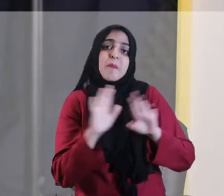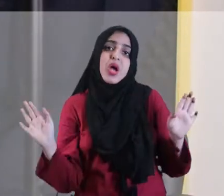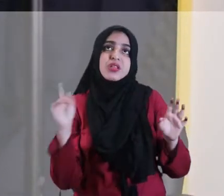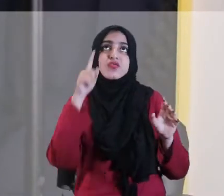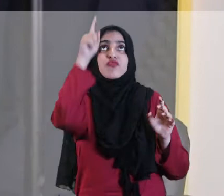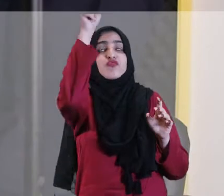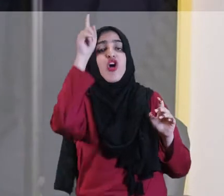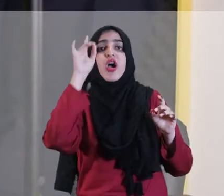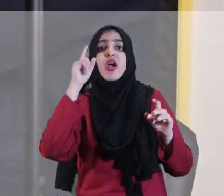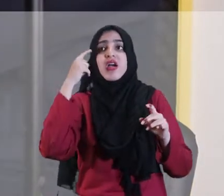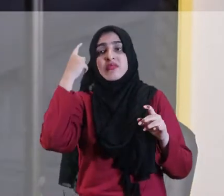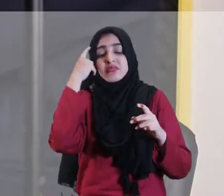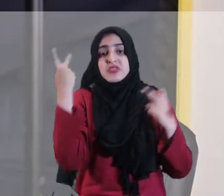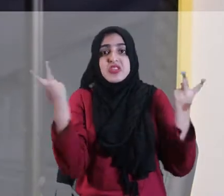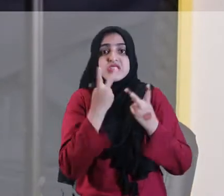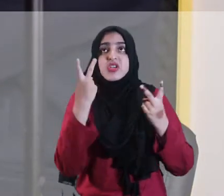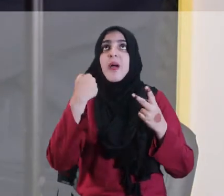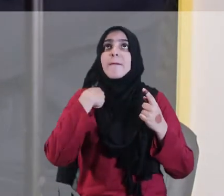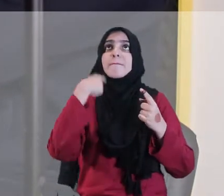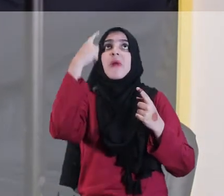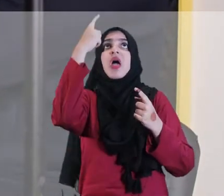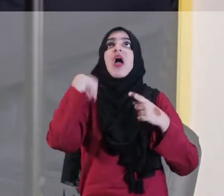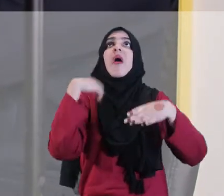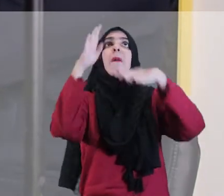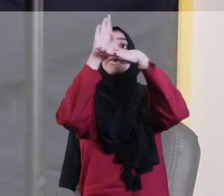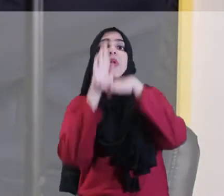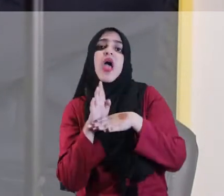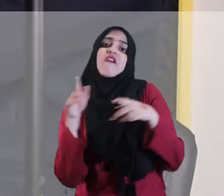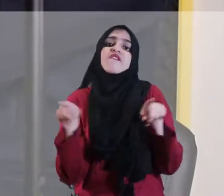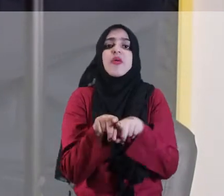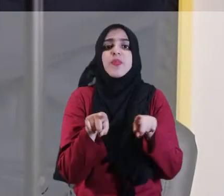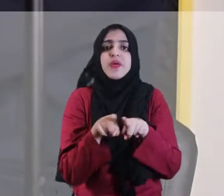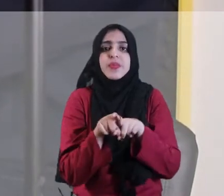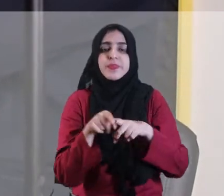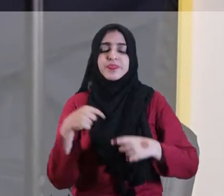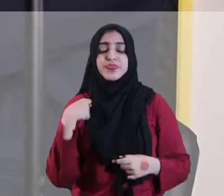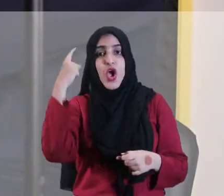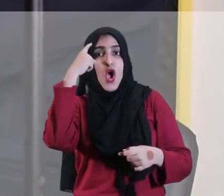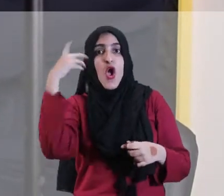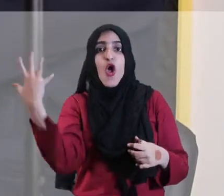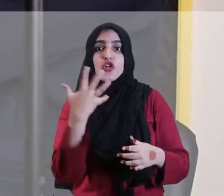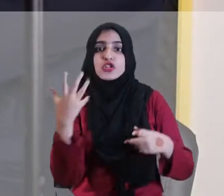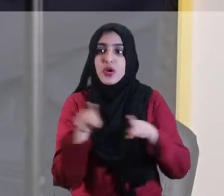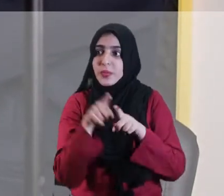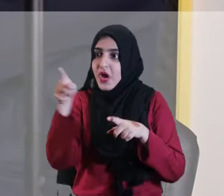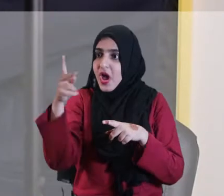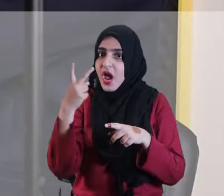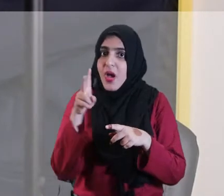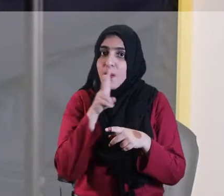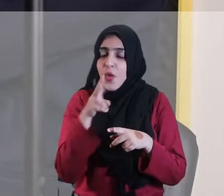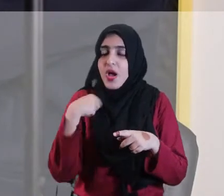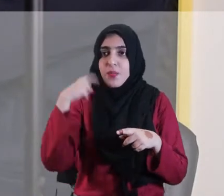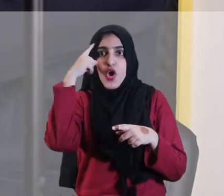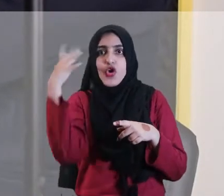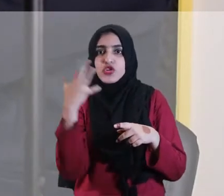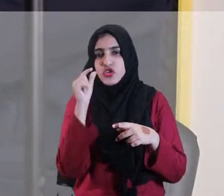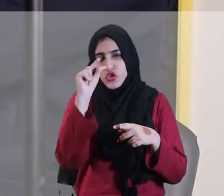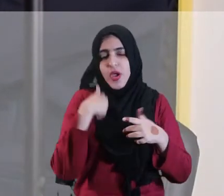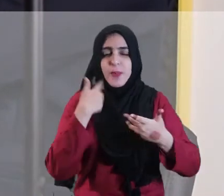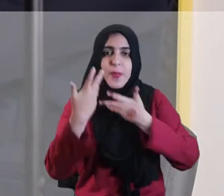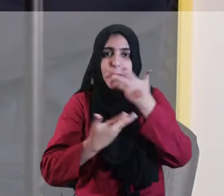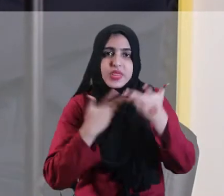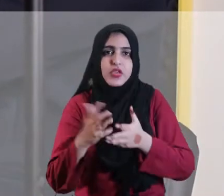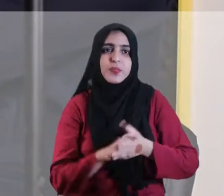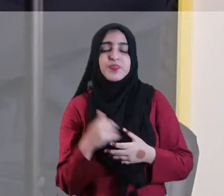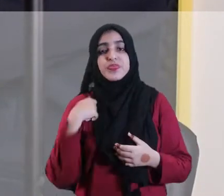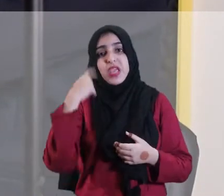जैसा रखेंगे पैसा देगा यहां ये मुझे नाइस स्टोरी ज्यादा घी आप अपने जो मेंशन किया था उससे तो मैंने सोचा मैं भी शेयर कर लूं मुझे याद है कि जब मैं अपने रेडियो